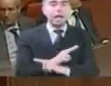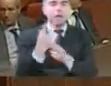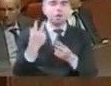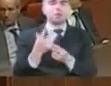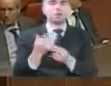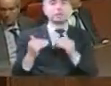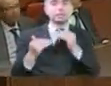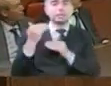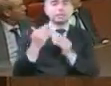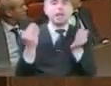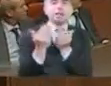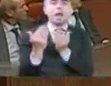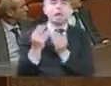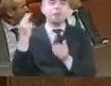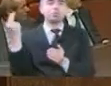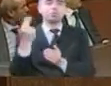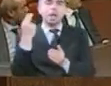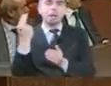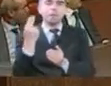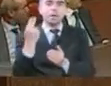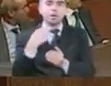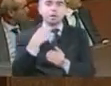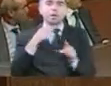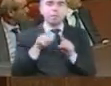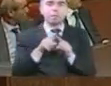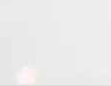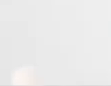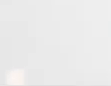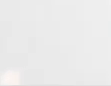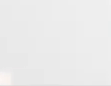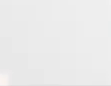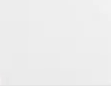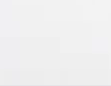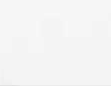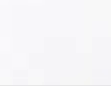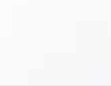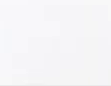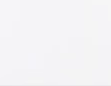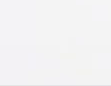المنح ديال الطلبه، واش هاد الحكومه اللي كدير هادشي كتجيو تعاقبوها الله يهديكم.